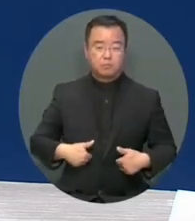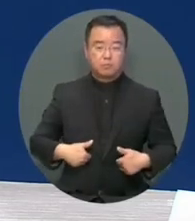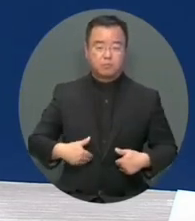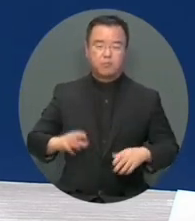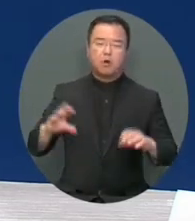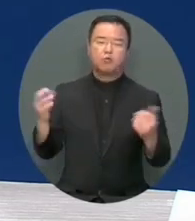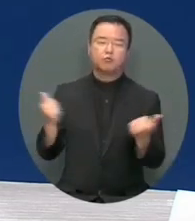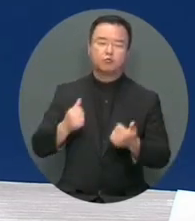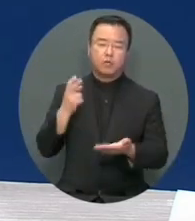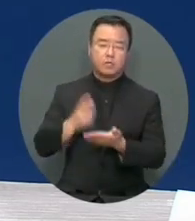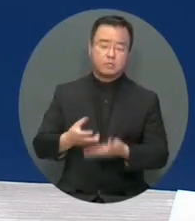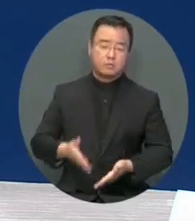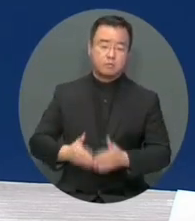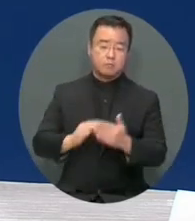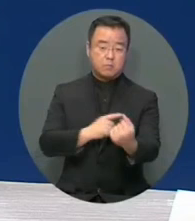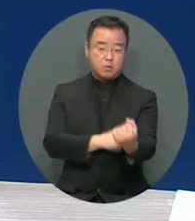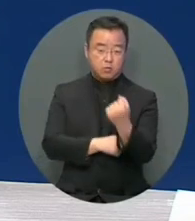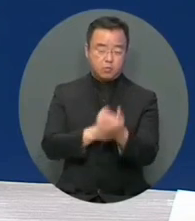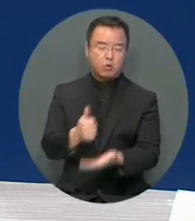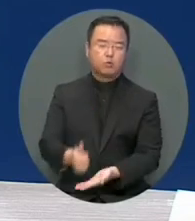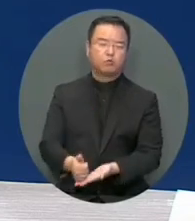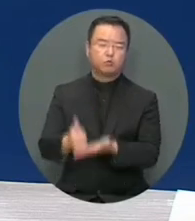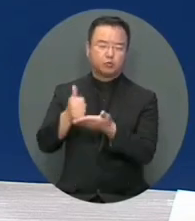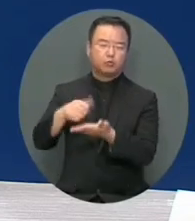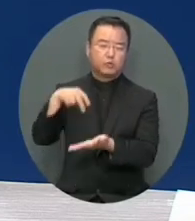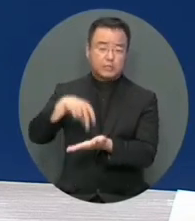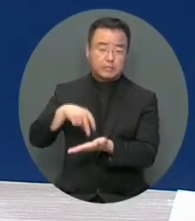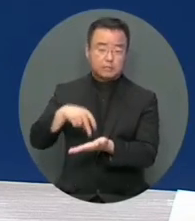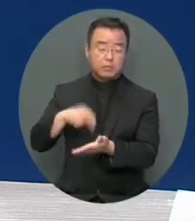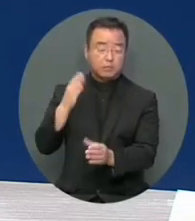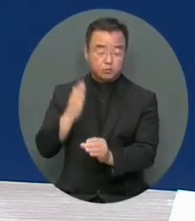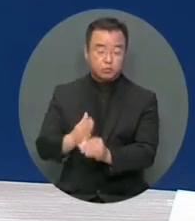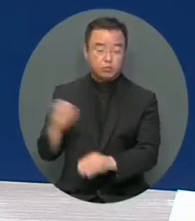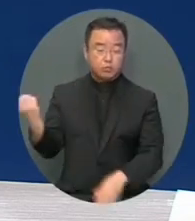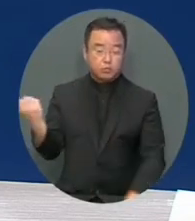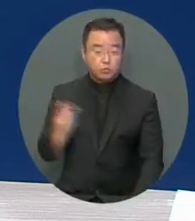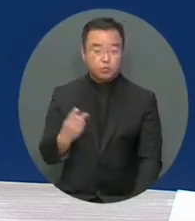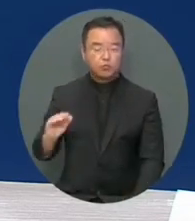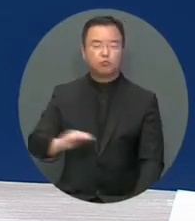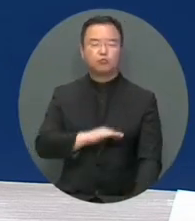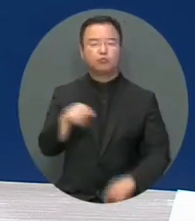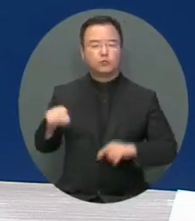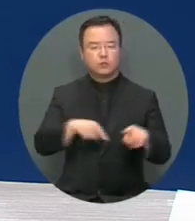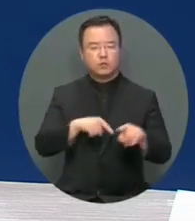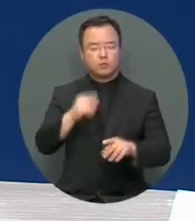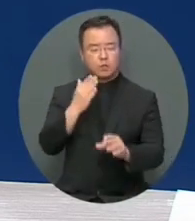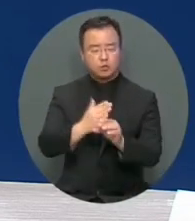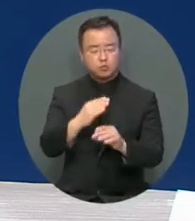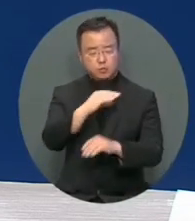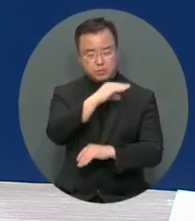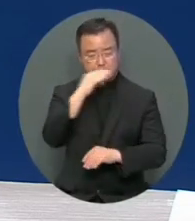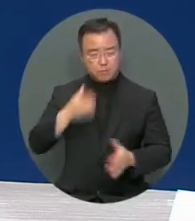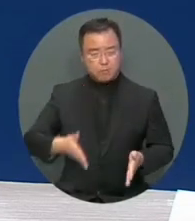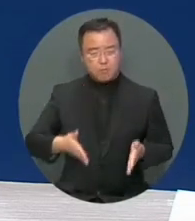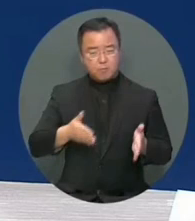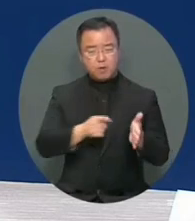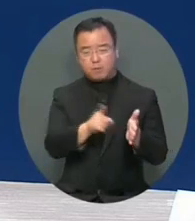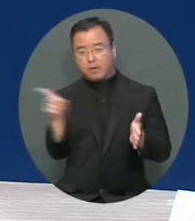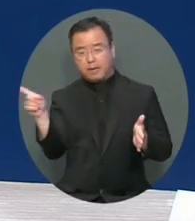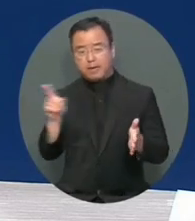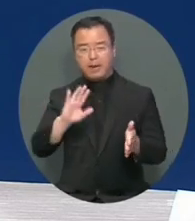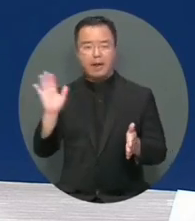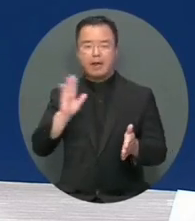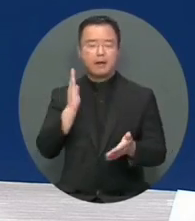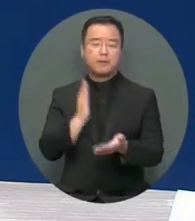국회의 입법권을 존중한다는 측면에서도 그리고 우리 정치가 정도에서 벗어나지 않도록 하기 위해서도 그런